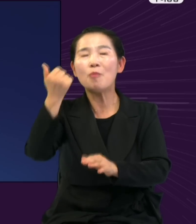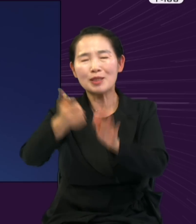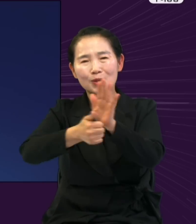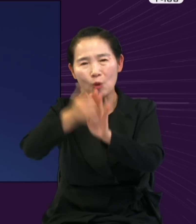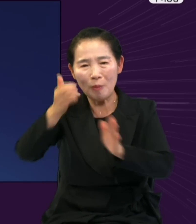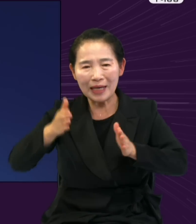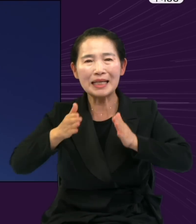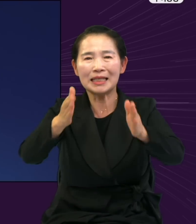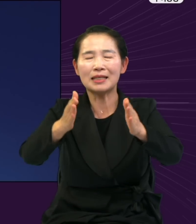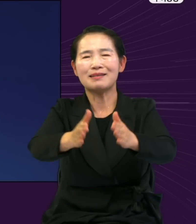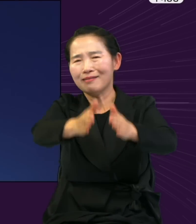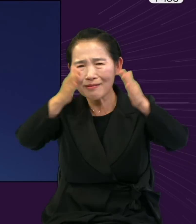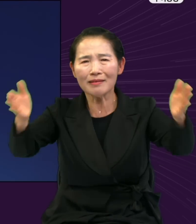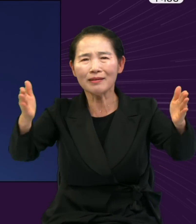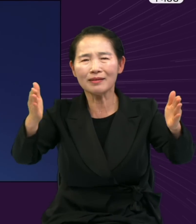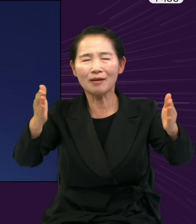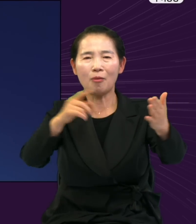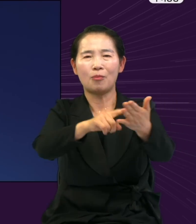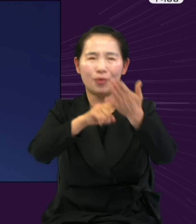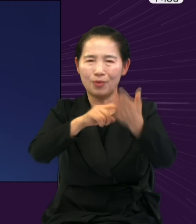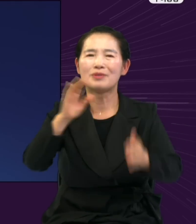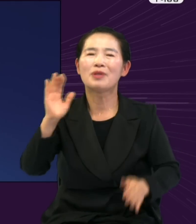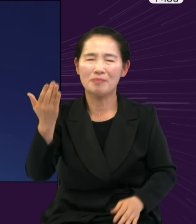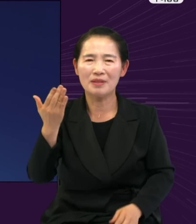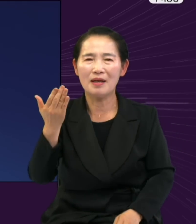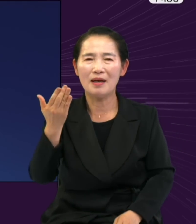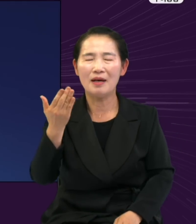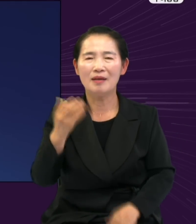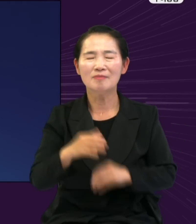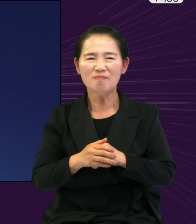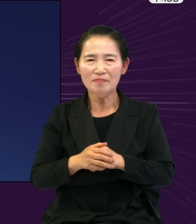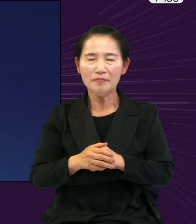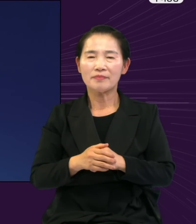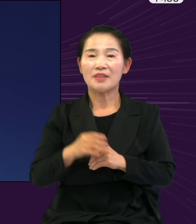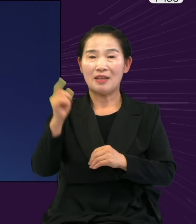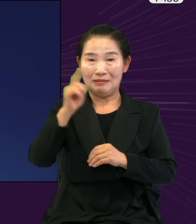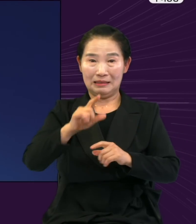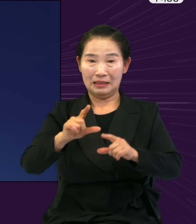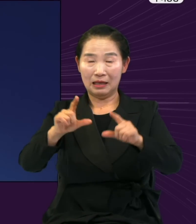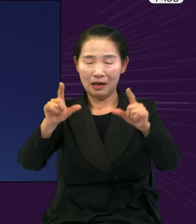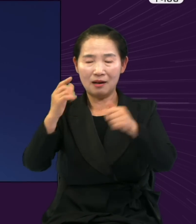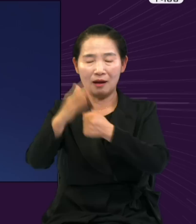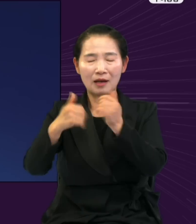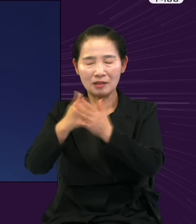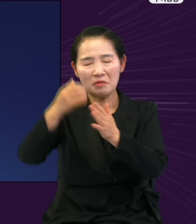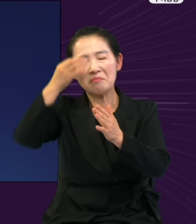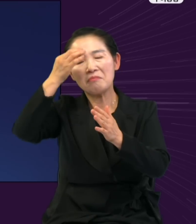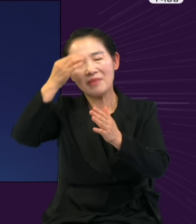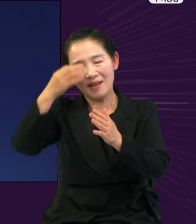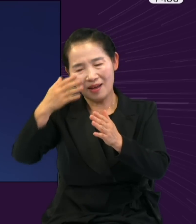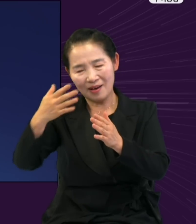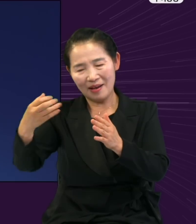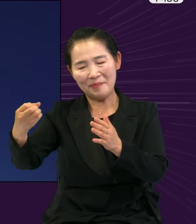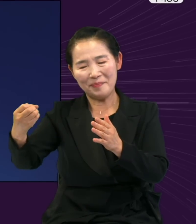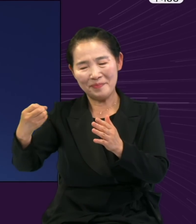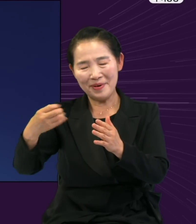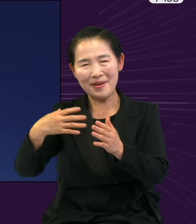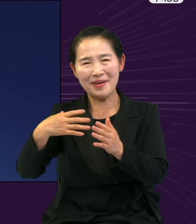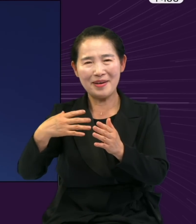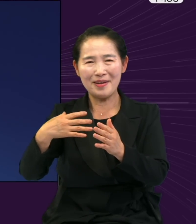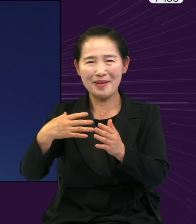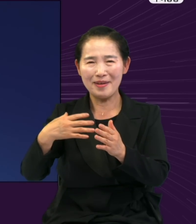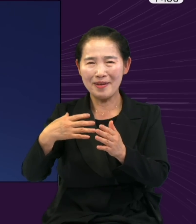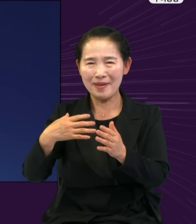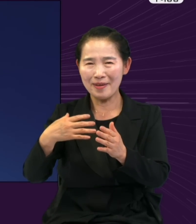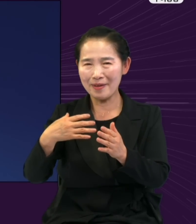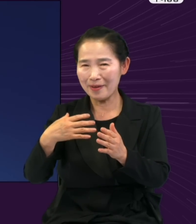어느 날은 주님이 저에게 아주 미안하다는 마음을 들려주시는 거예요. 내가 너무 미안하다 너에게.